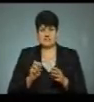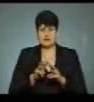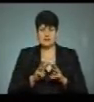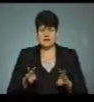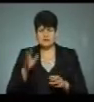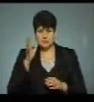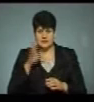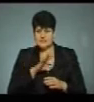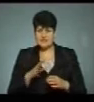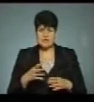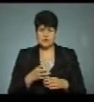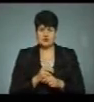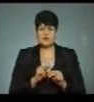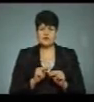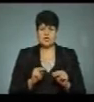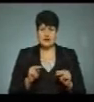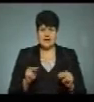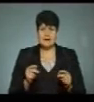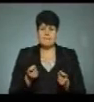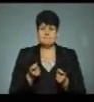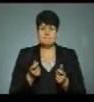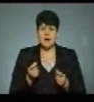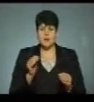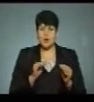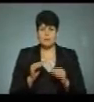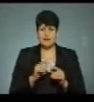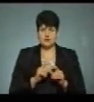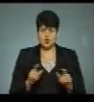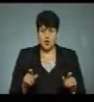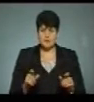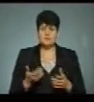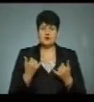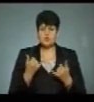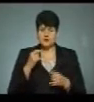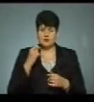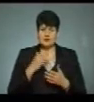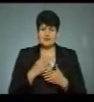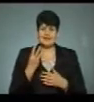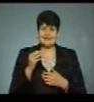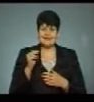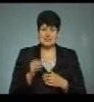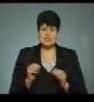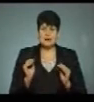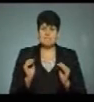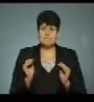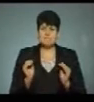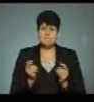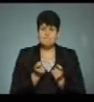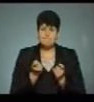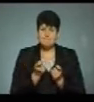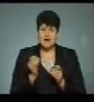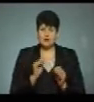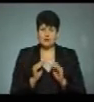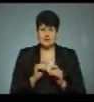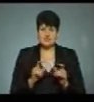Новосад і не скорочувати вчителів та малокомплектні школи. На сьогодні в Україні є понад 3 тисячі малокомплектних шкіл, тобто таких, де навчається